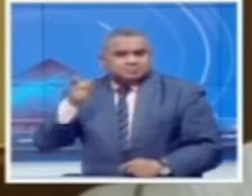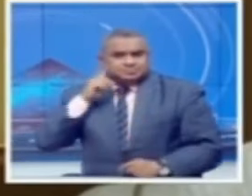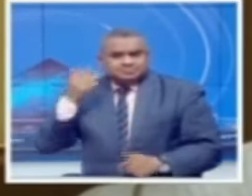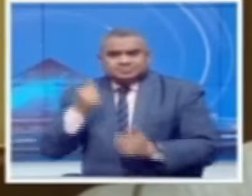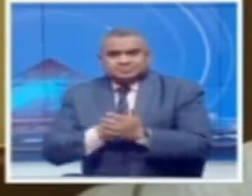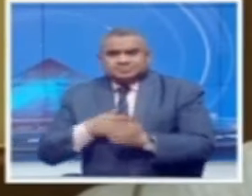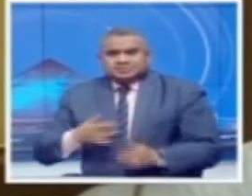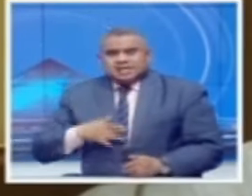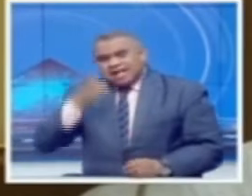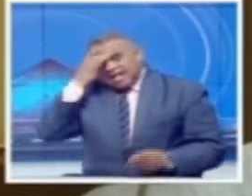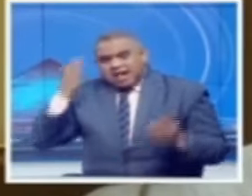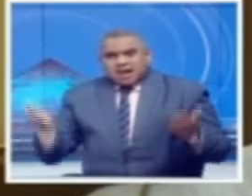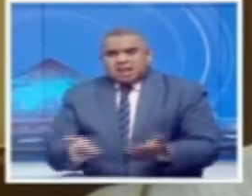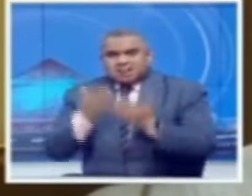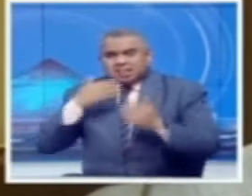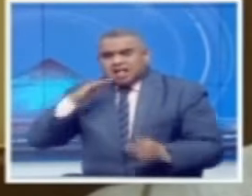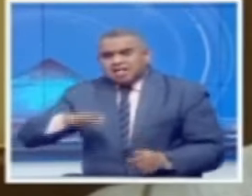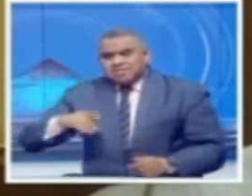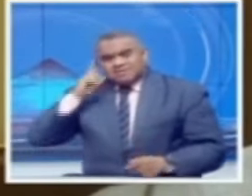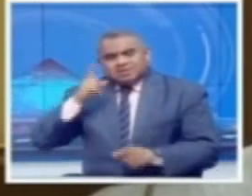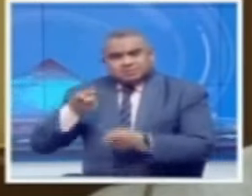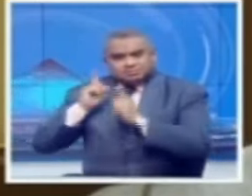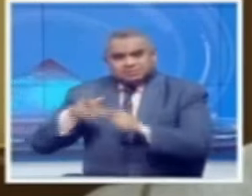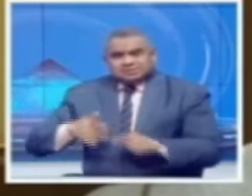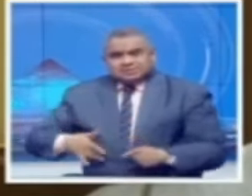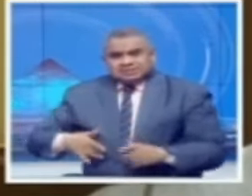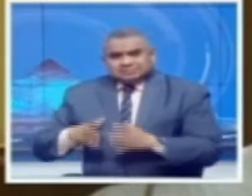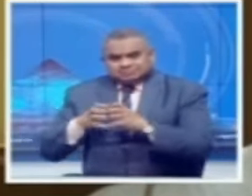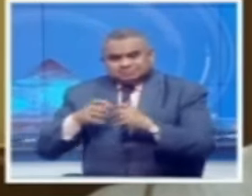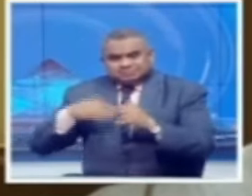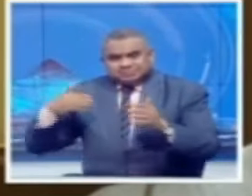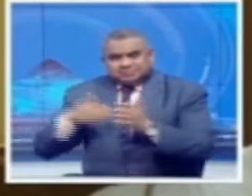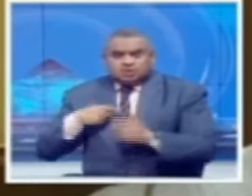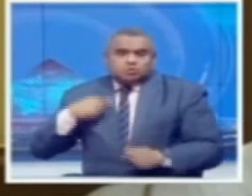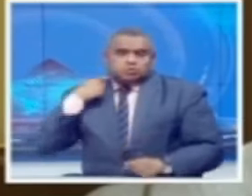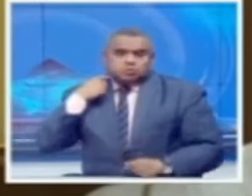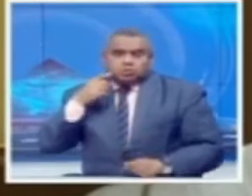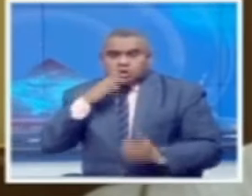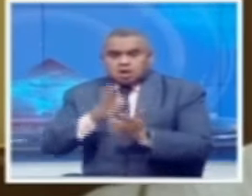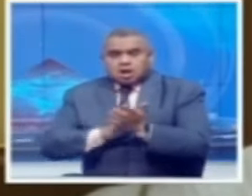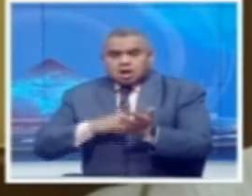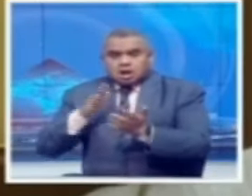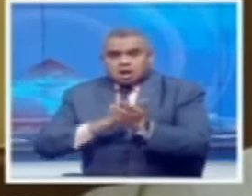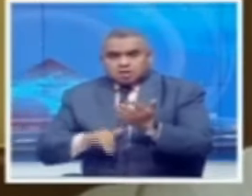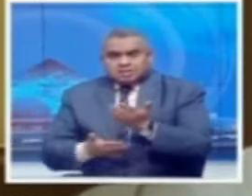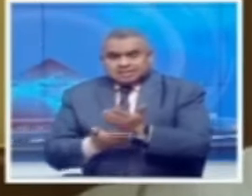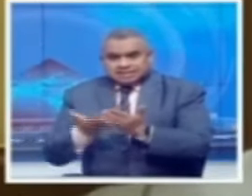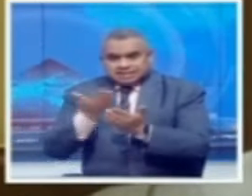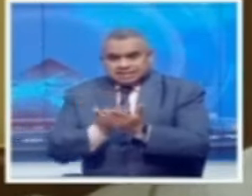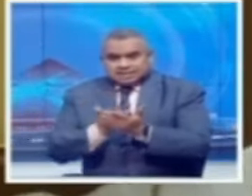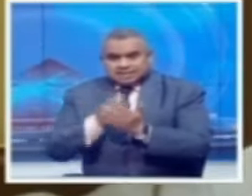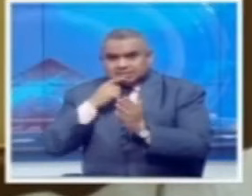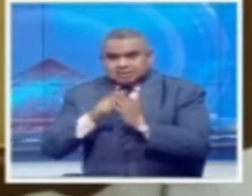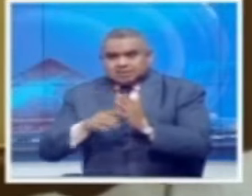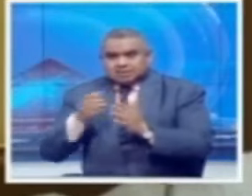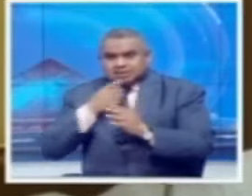ان هو امراض ثانيه ويسيب الطفل لغايه لما القولون يحصل فيه تقرحات جامده. ومن ضمن الحاجات الجديده الحقيقه اللي موجوده دلوقتي اللي هو علاج اسمه